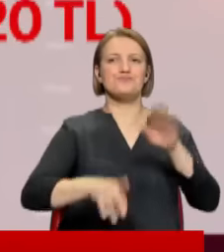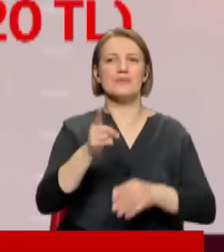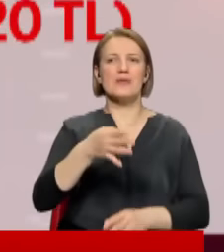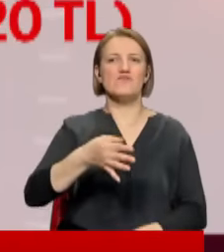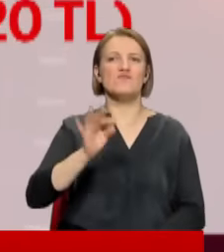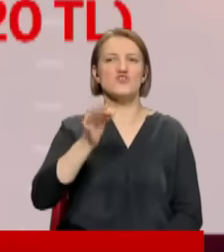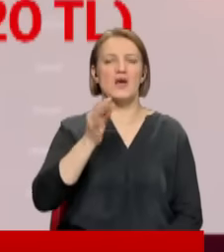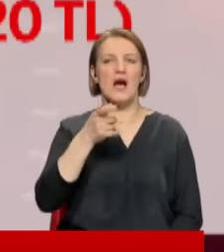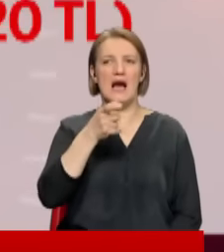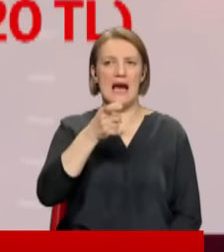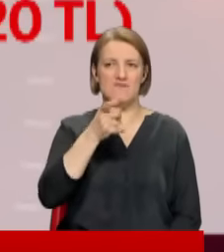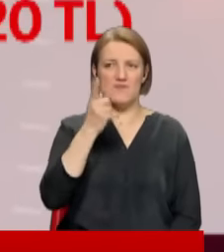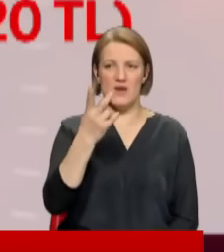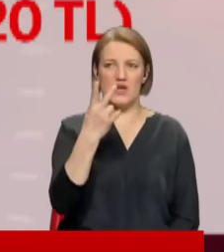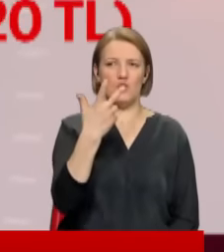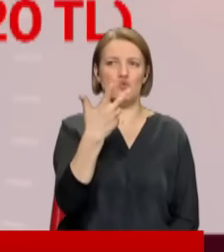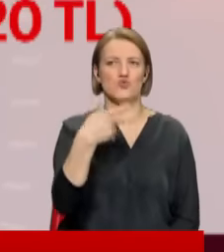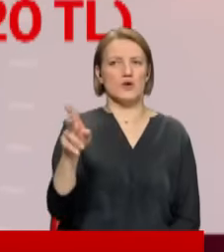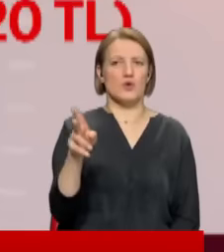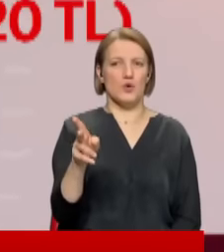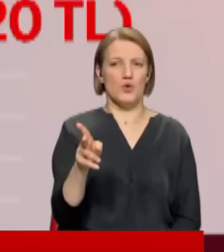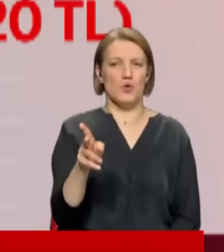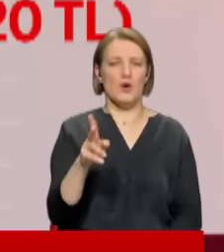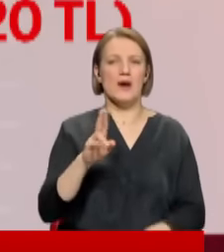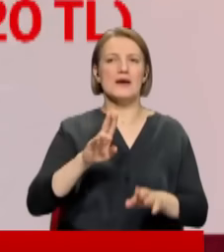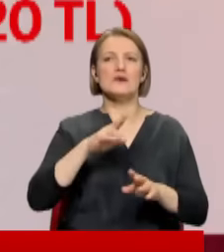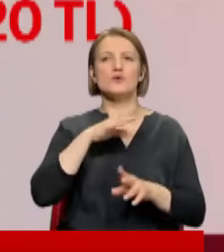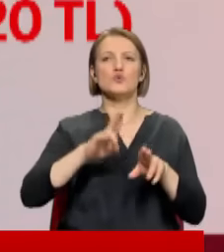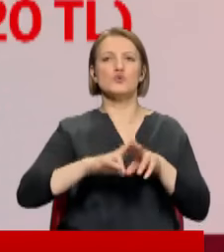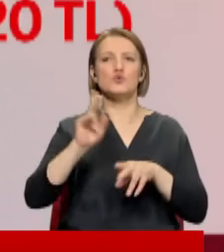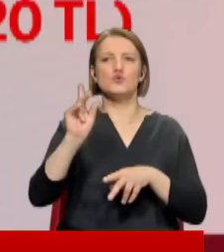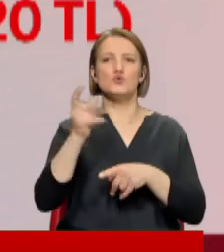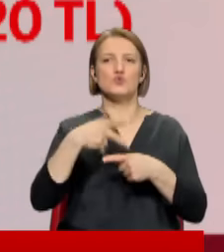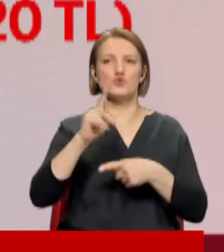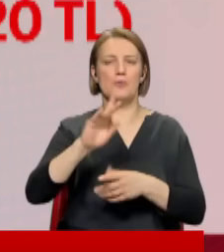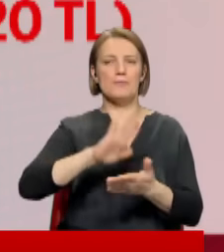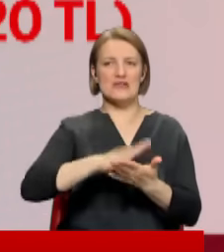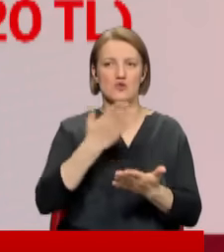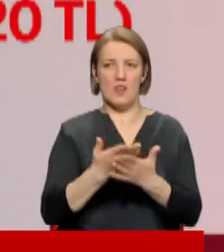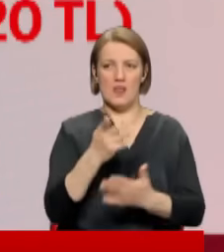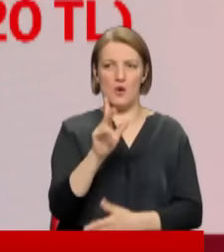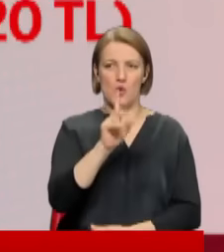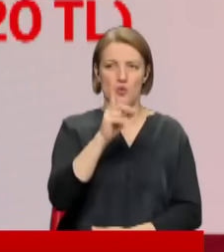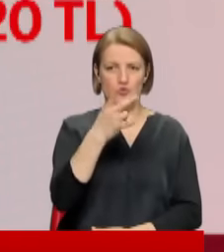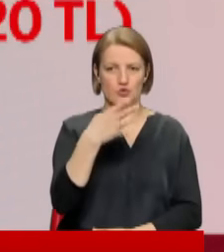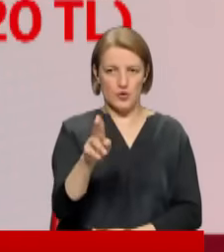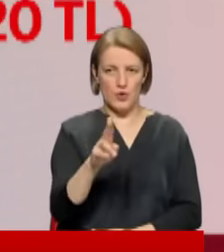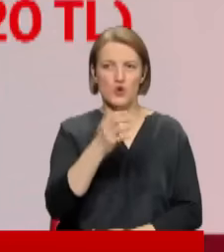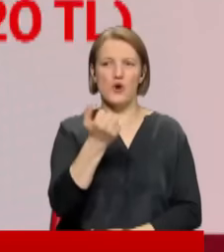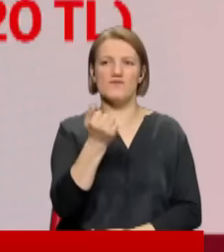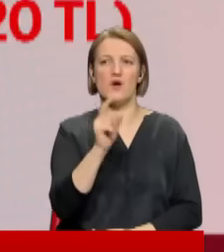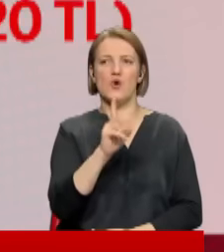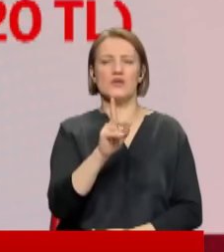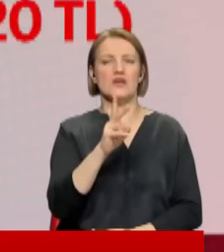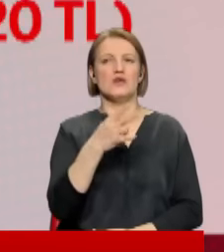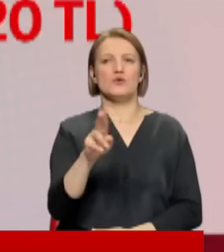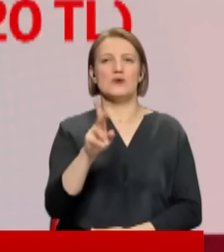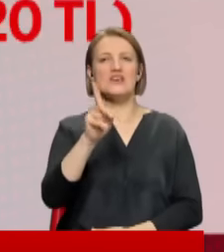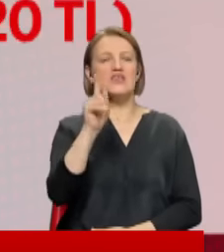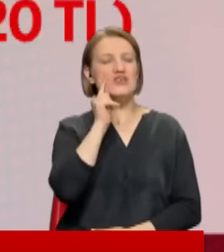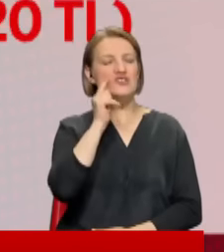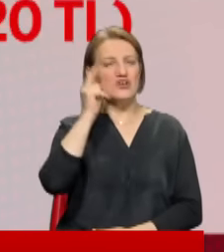fincan kahve 2-3 euro, kuzu pirzola 13 euro, köfte 12 euro. Yani burada